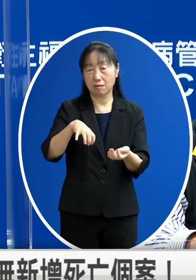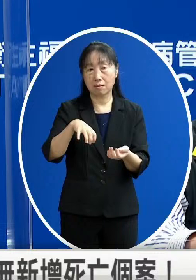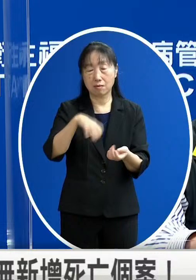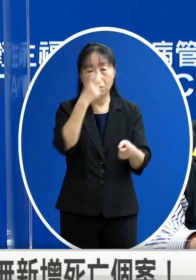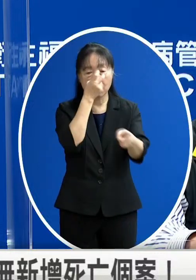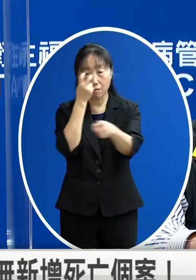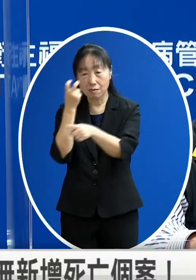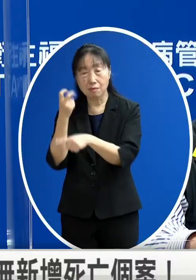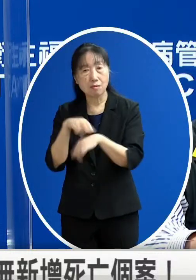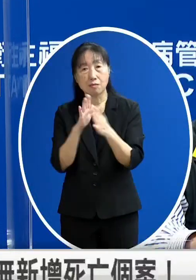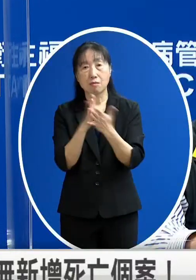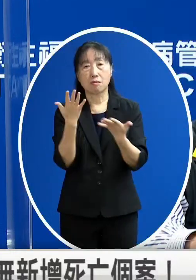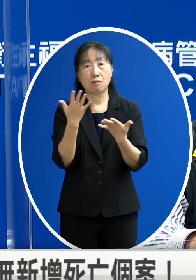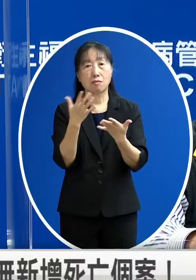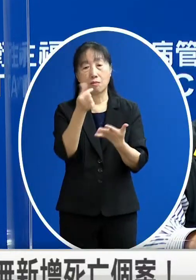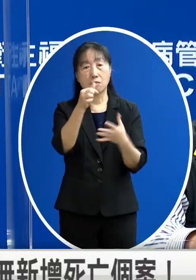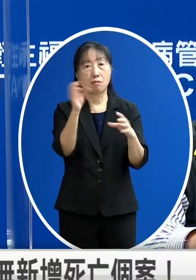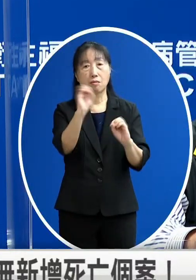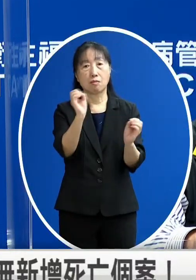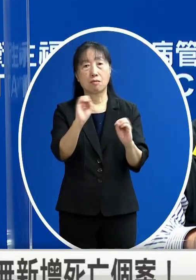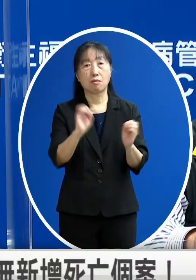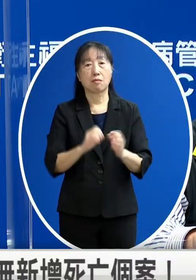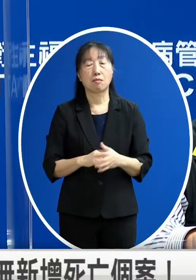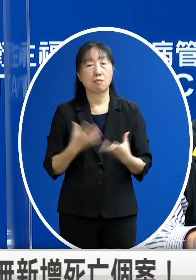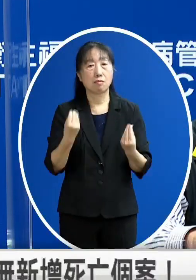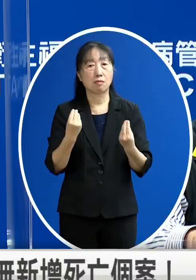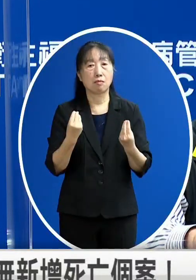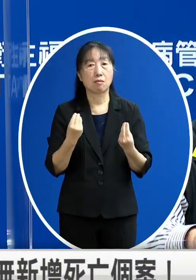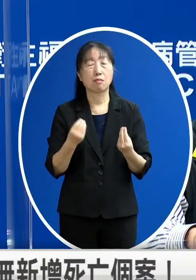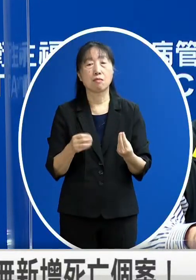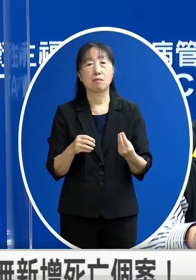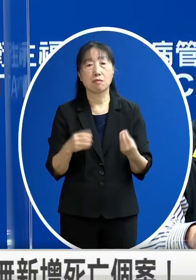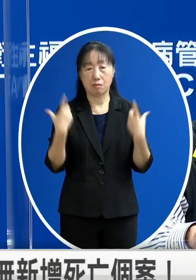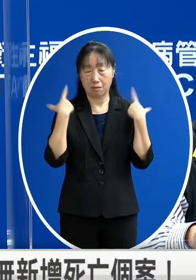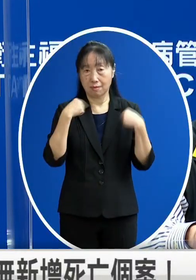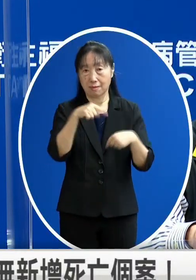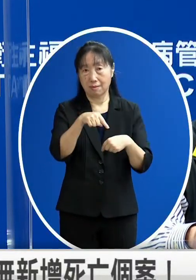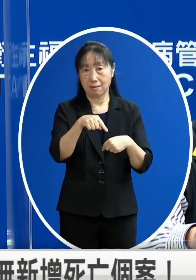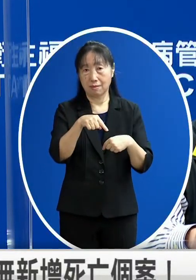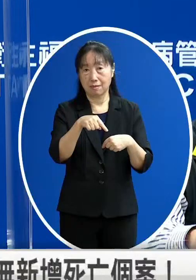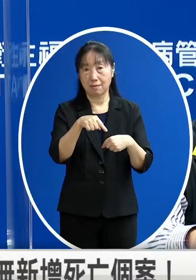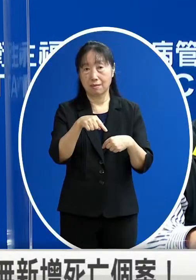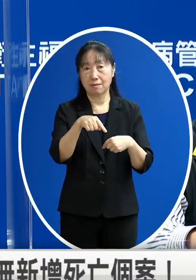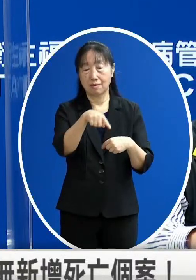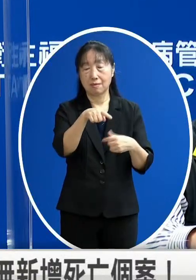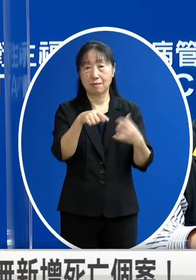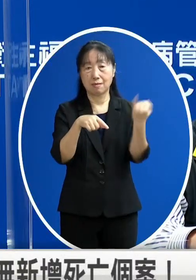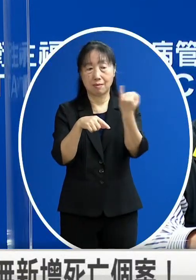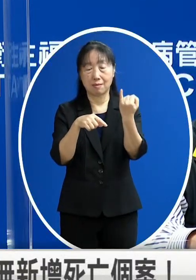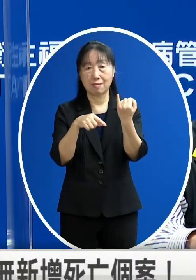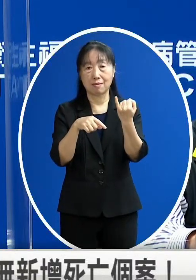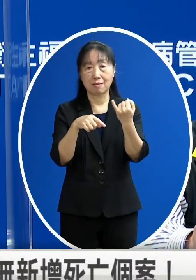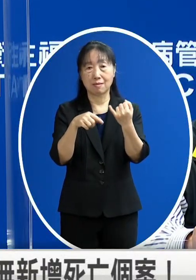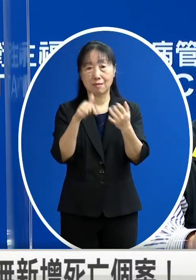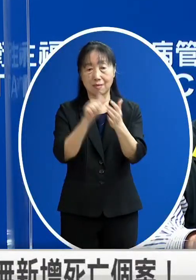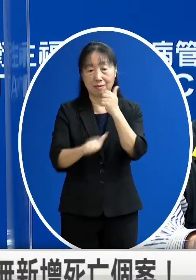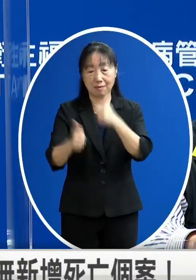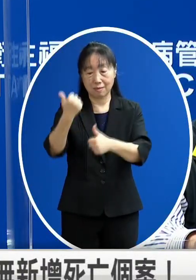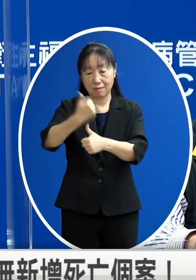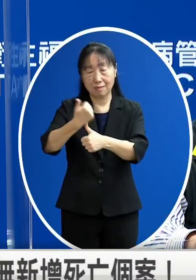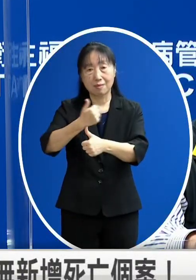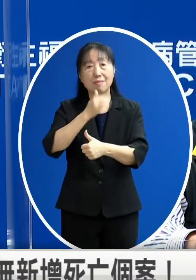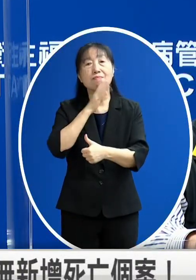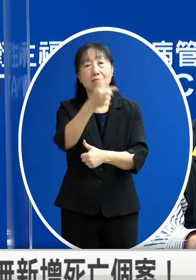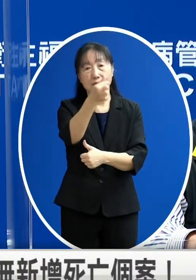查到任何阳性的个案，那倒是原来他的长子是阳性，然后现在他